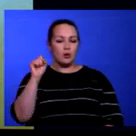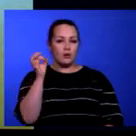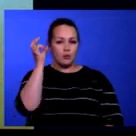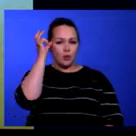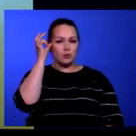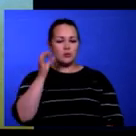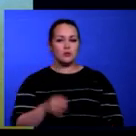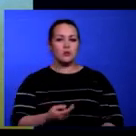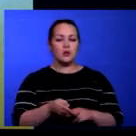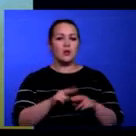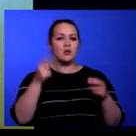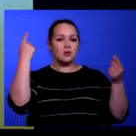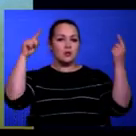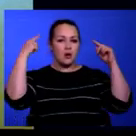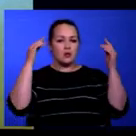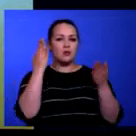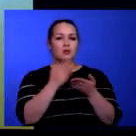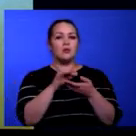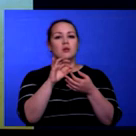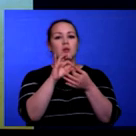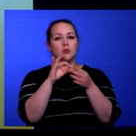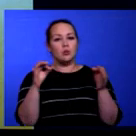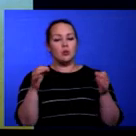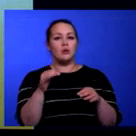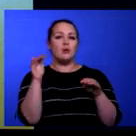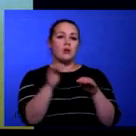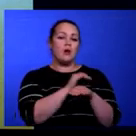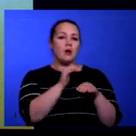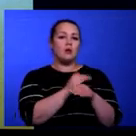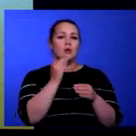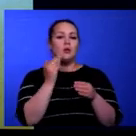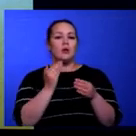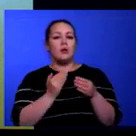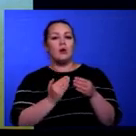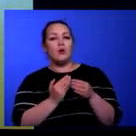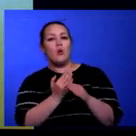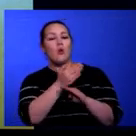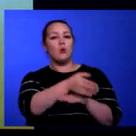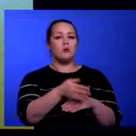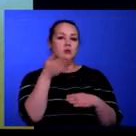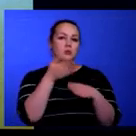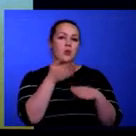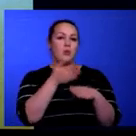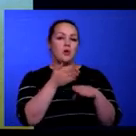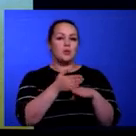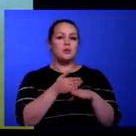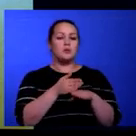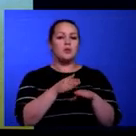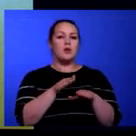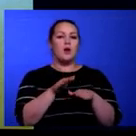в этой сказке есть такие строки дорогие гости помогите паука злодея зарубите